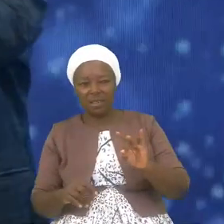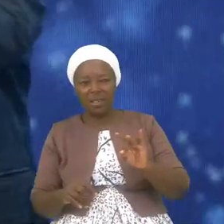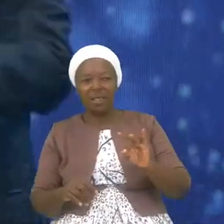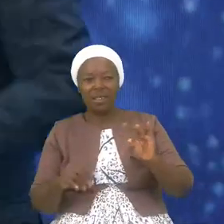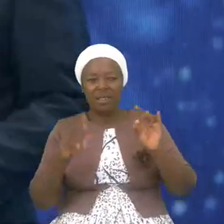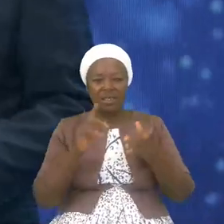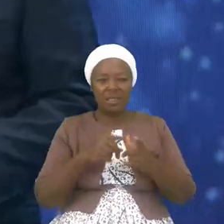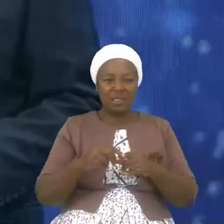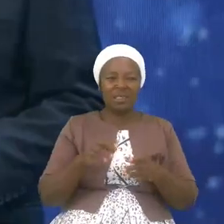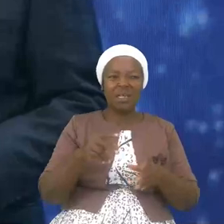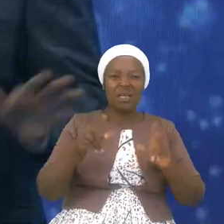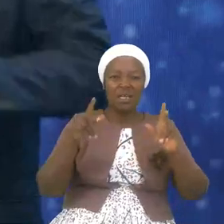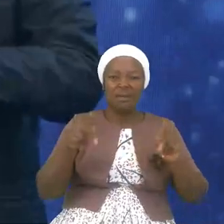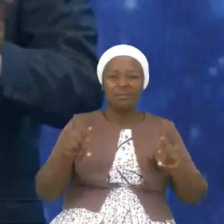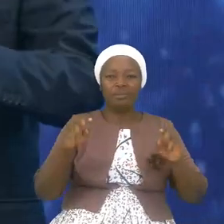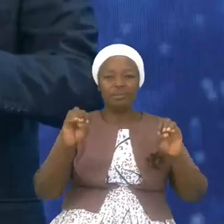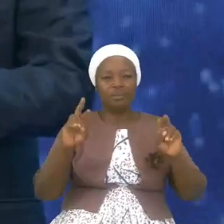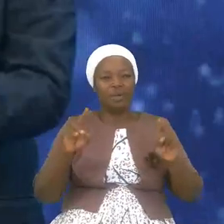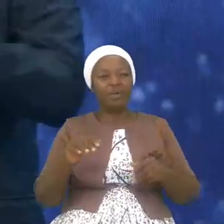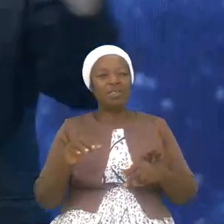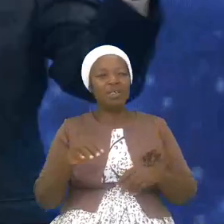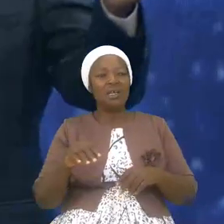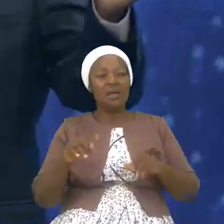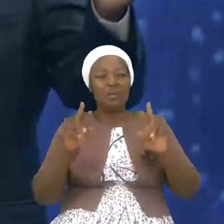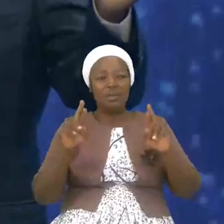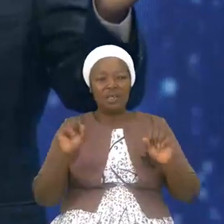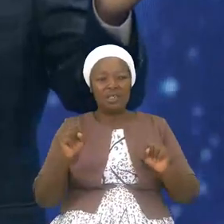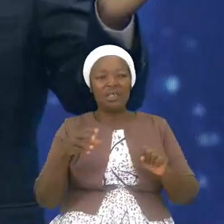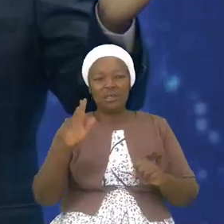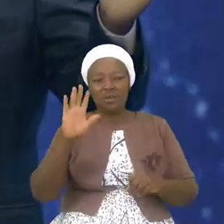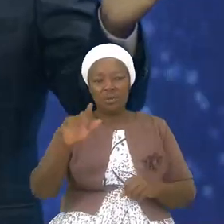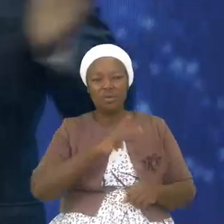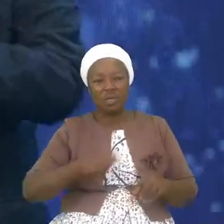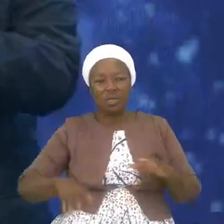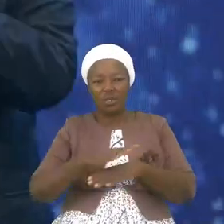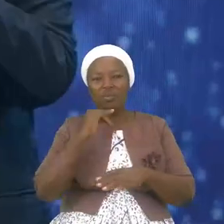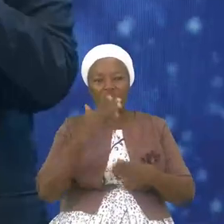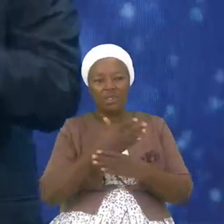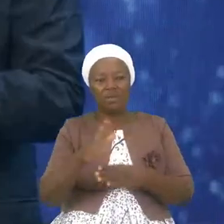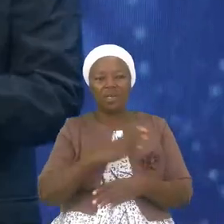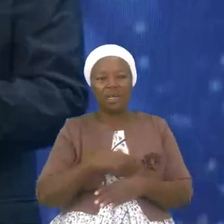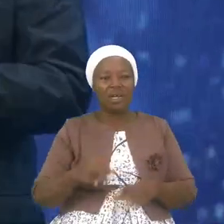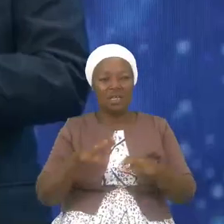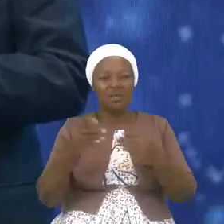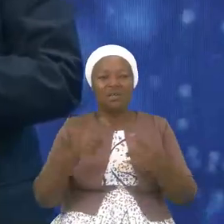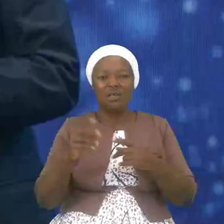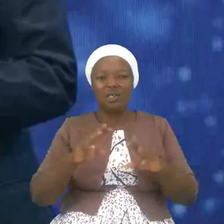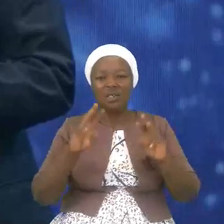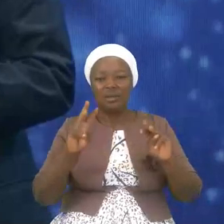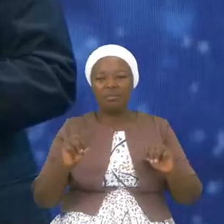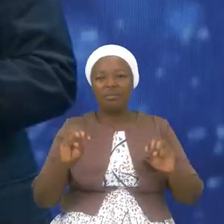Divisé, ton royaume sera divisé et donné aux Mèdes et aux Perses. Cette